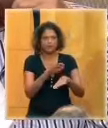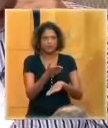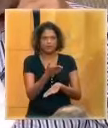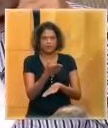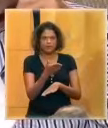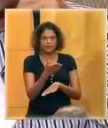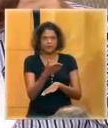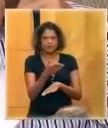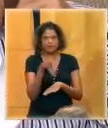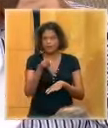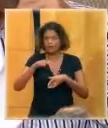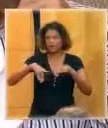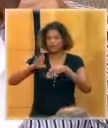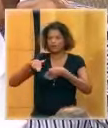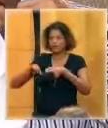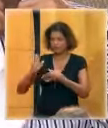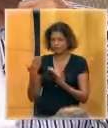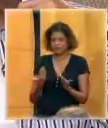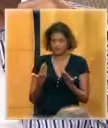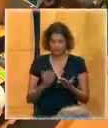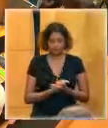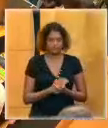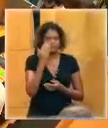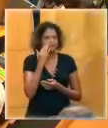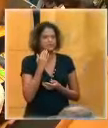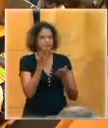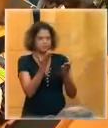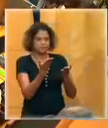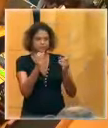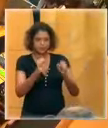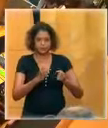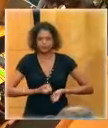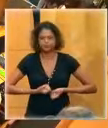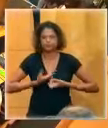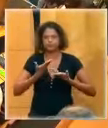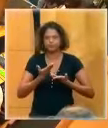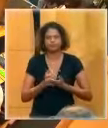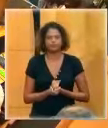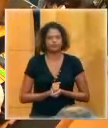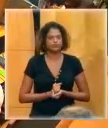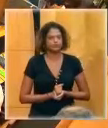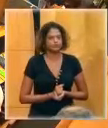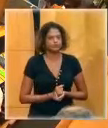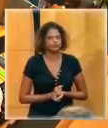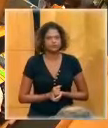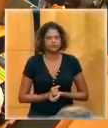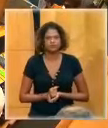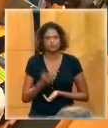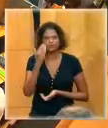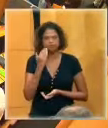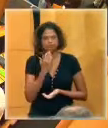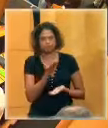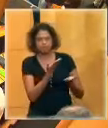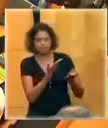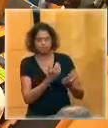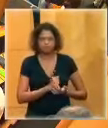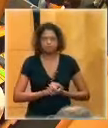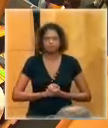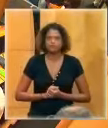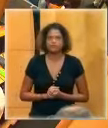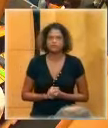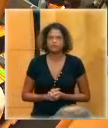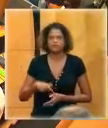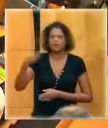à présenter les candidatures. Je vous passe la parole, madame. C'est madame Di Geronimo. Di Geronimo.